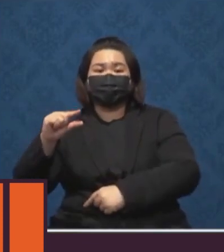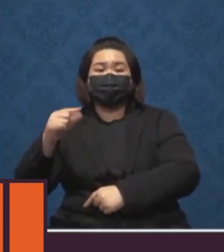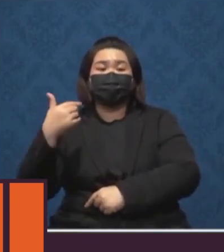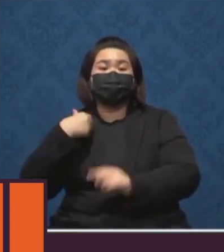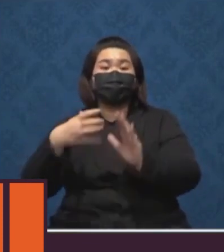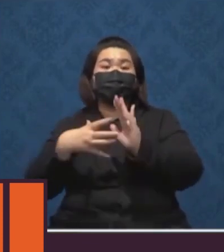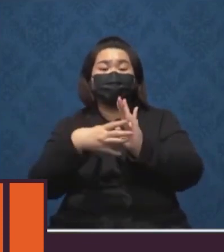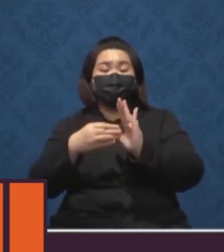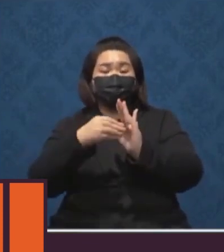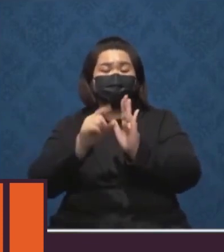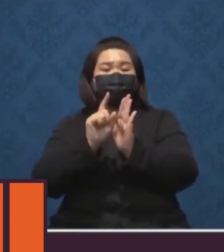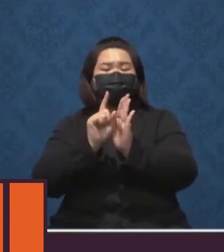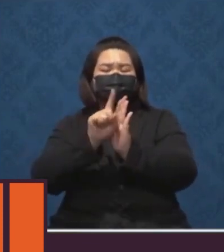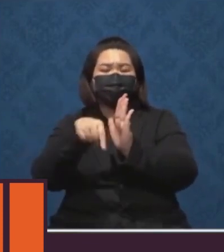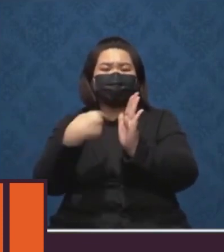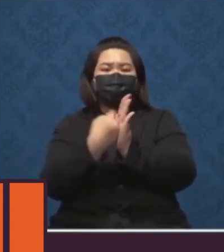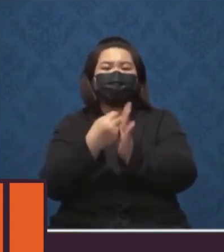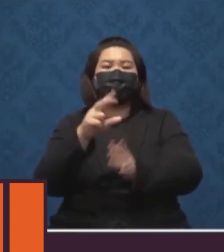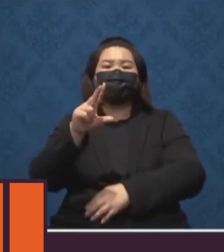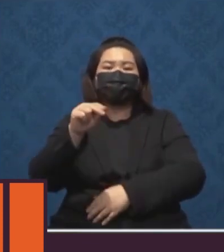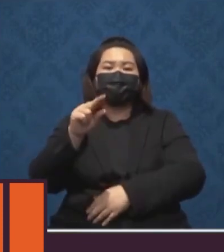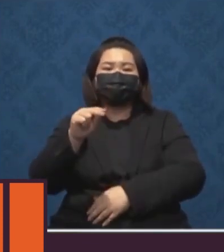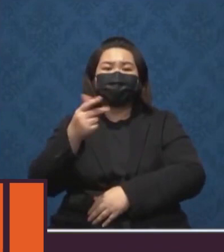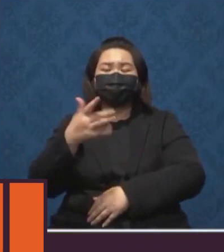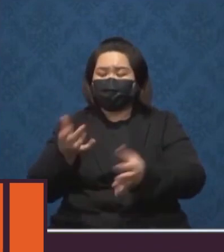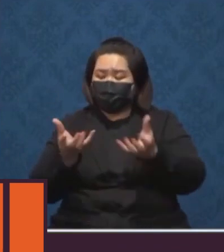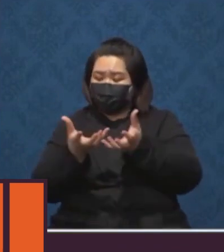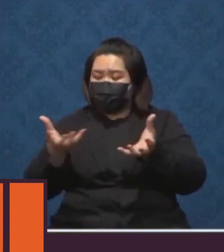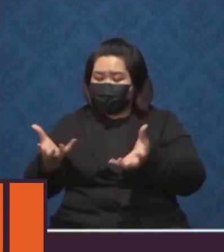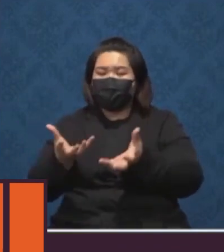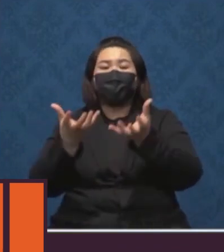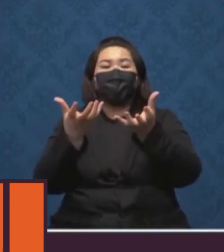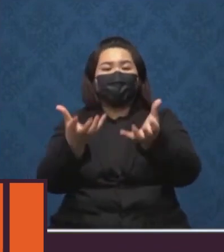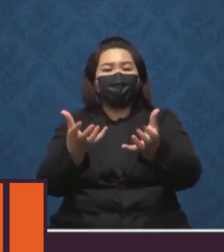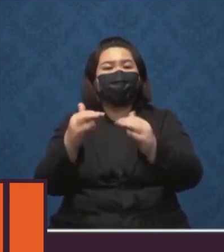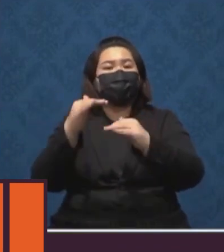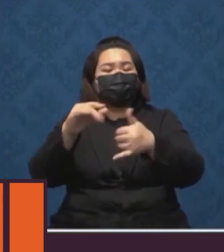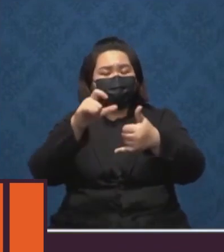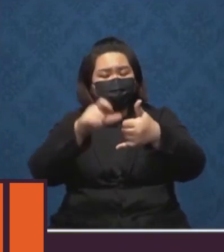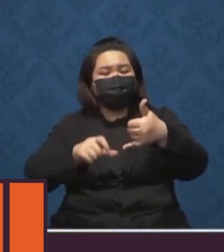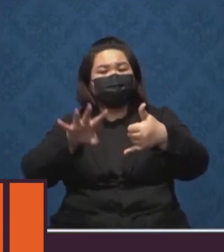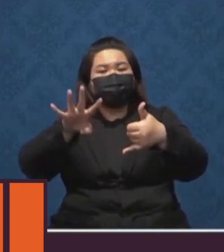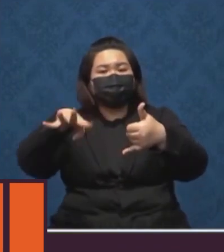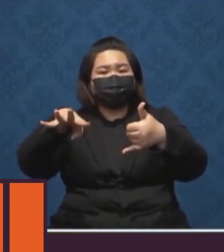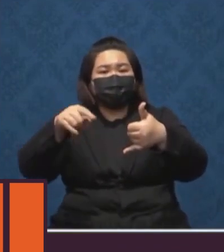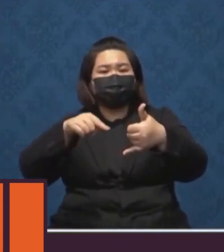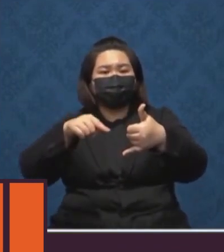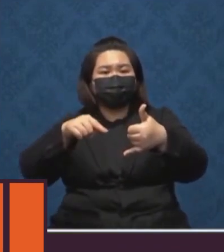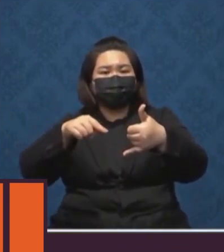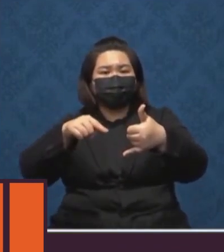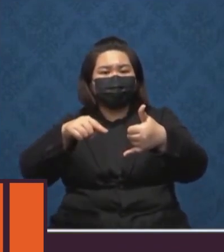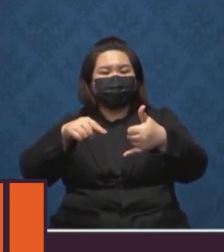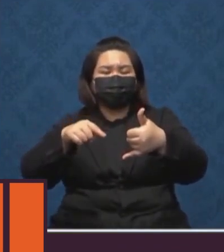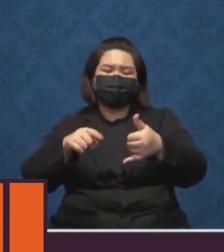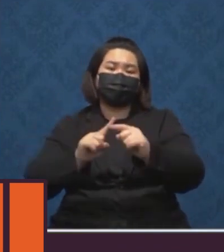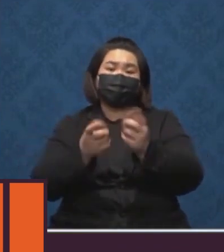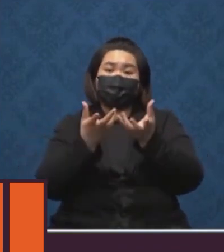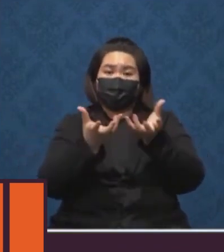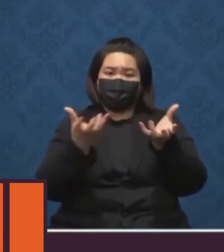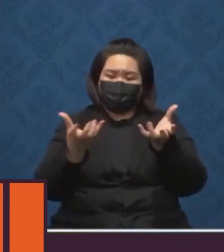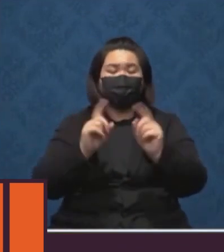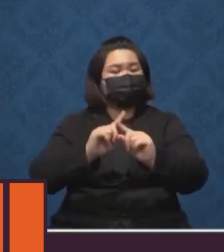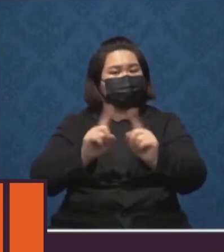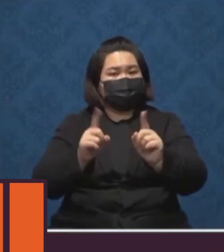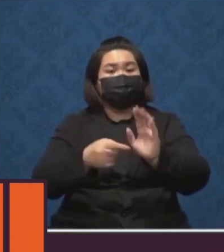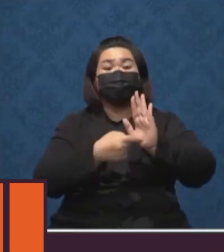อรมให้แค่ 30 ชั่โมงและแจกชพมาทำกิน ไม่เกิน 4,000 บาทจำนวนชุขึนมือก็ต่างกครั ทประทานยก